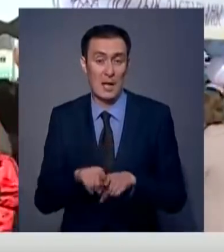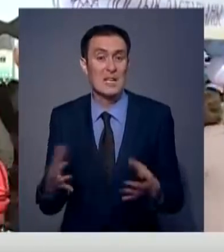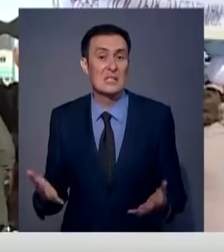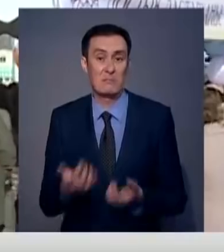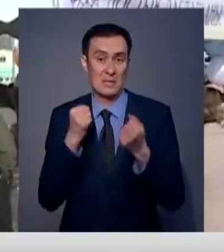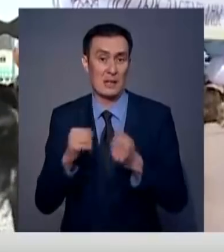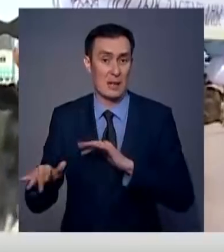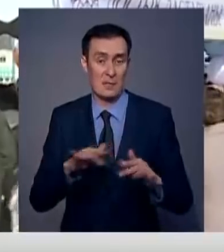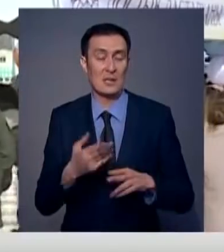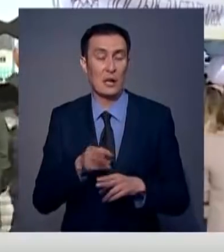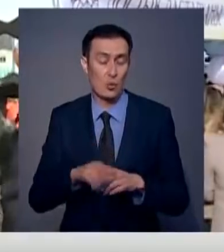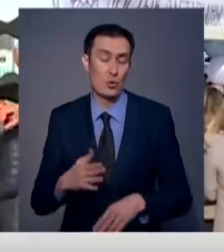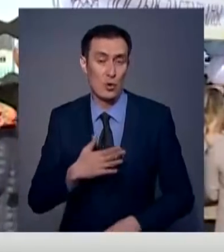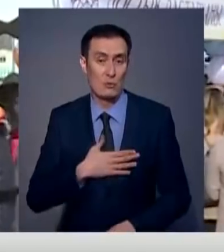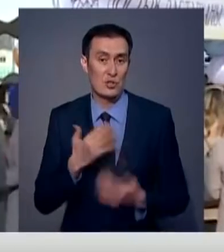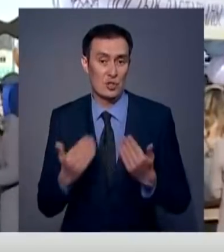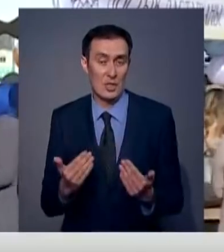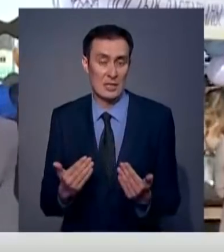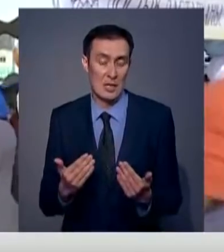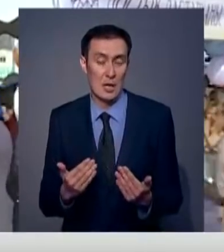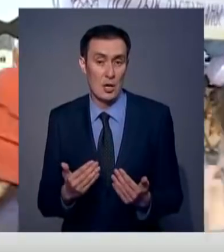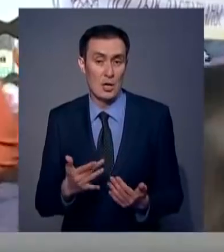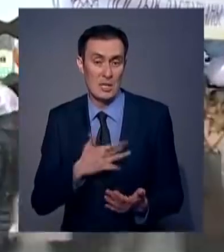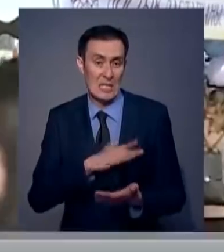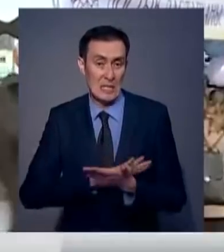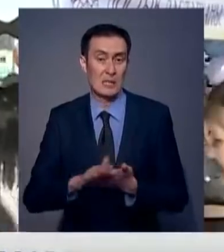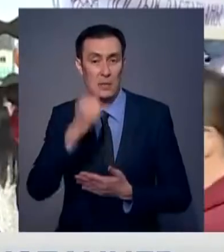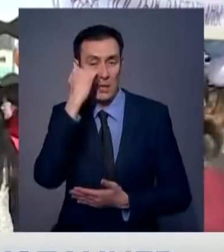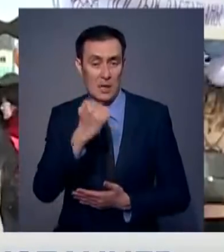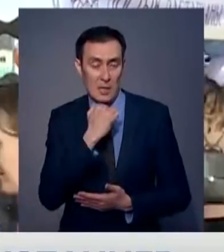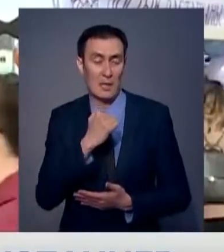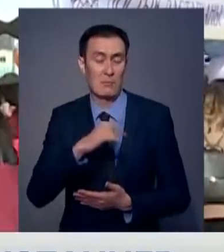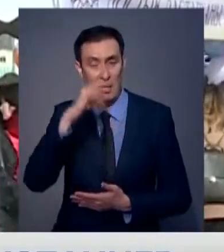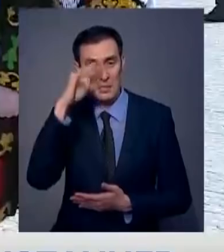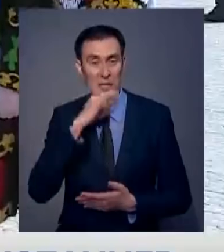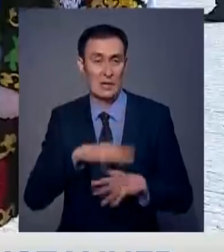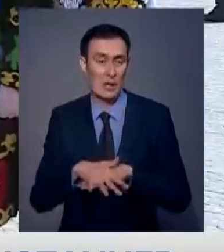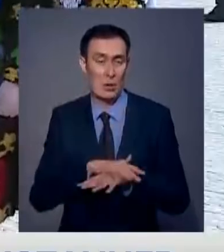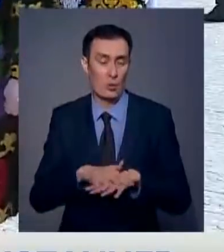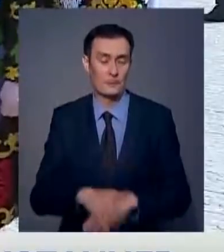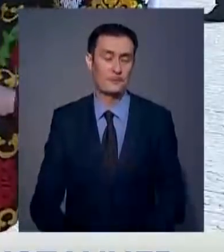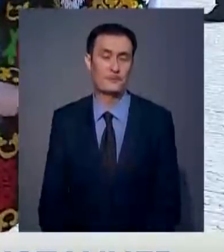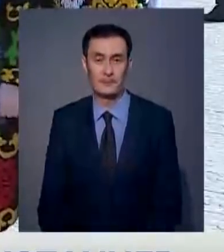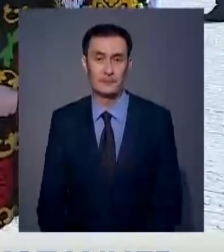миграция, за которую мы имеем право искренне благодарить казахскую землю, казахский народ.